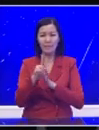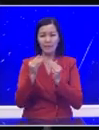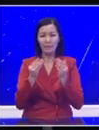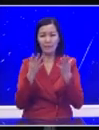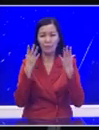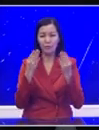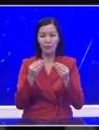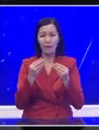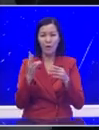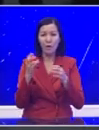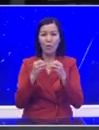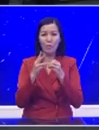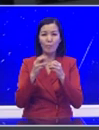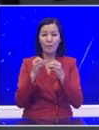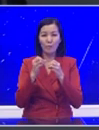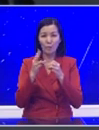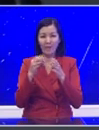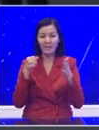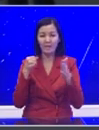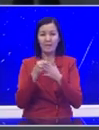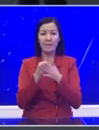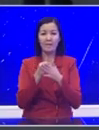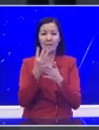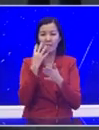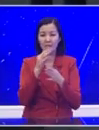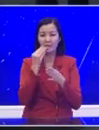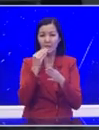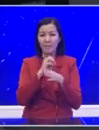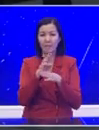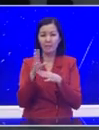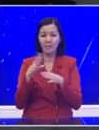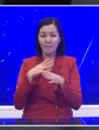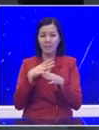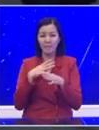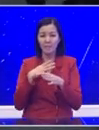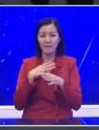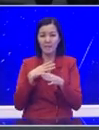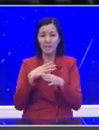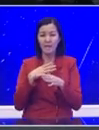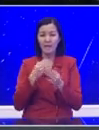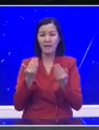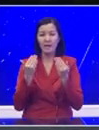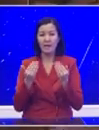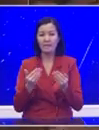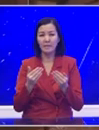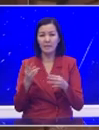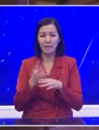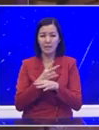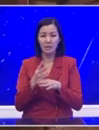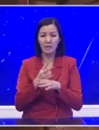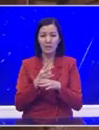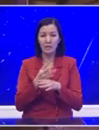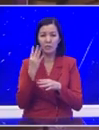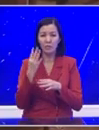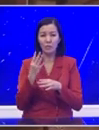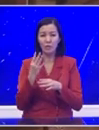бекет қызметкерлеріне ыстық тамақпен қамтамасыз етті. Қамқоңыл жандар ас арқауларын арқалап, кешкі асты төрт